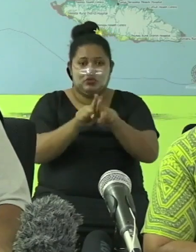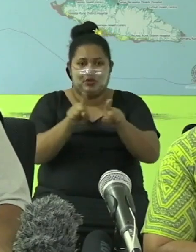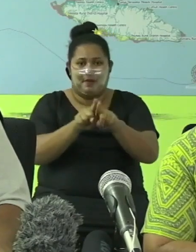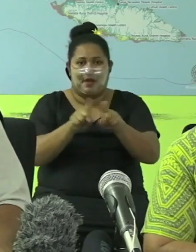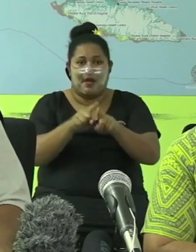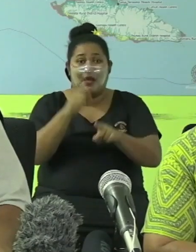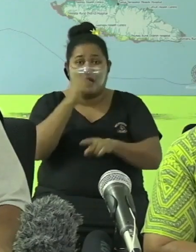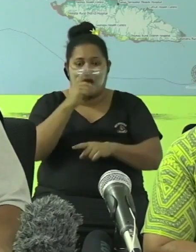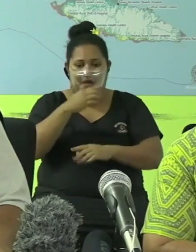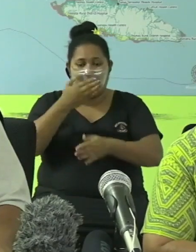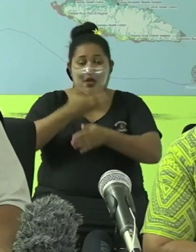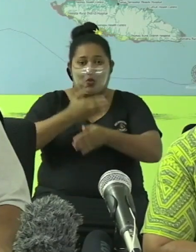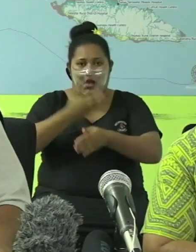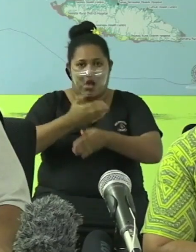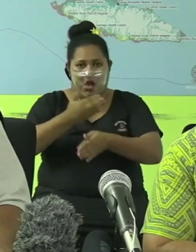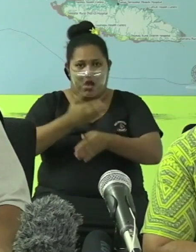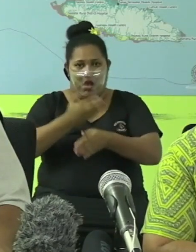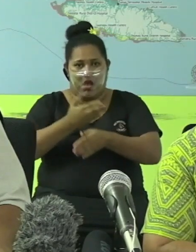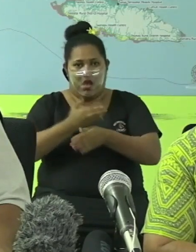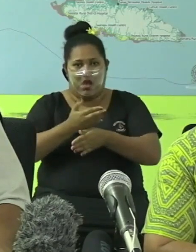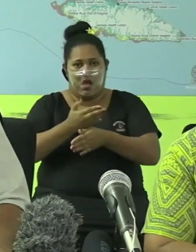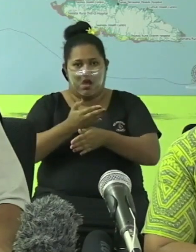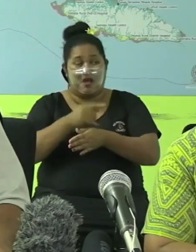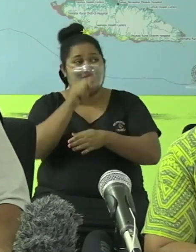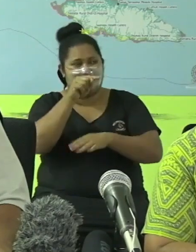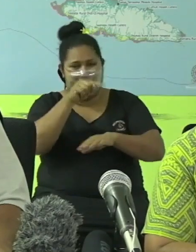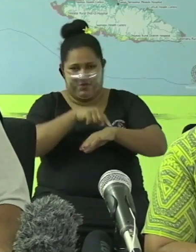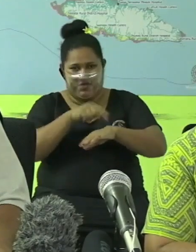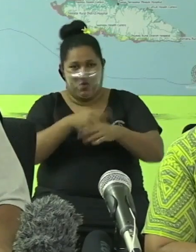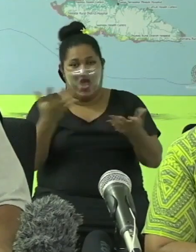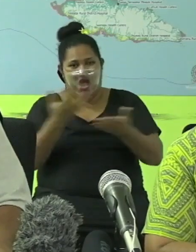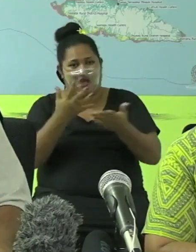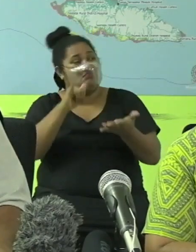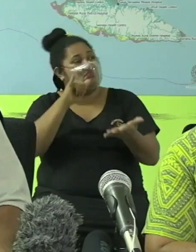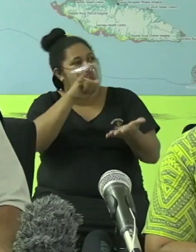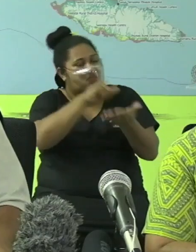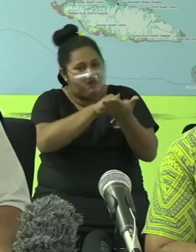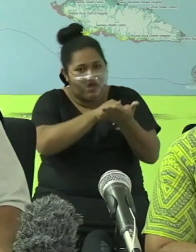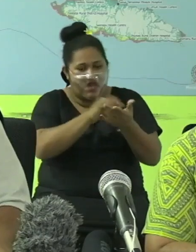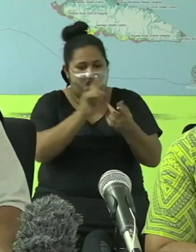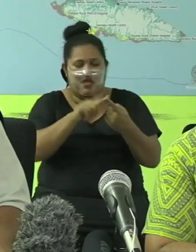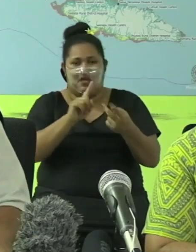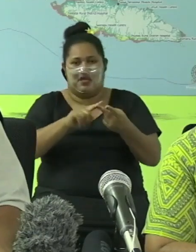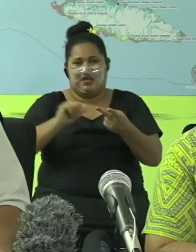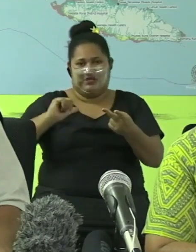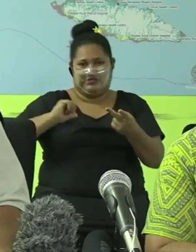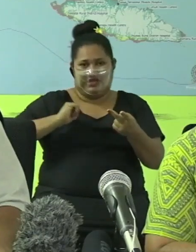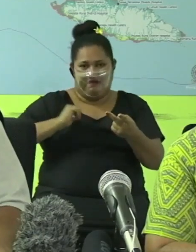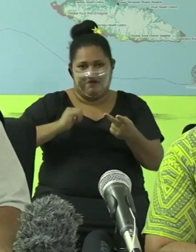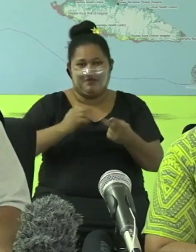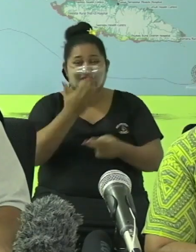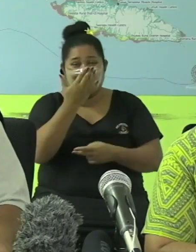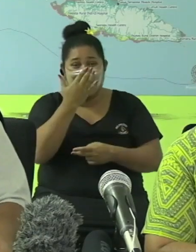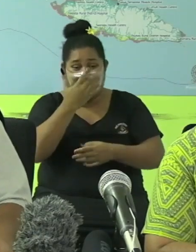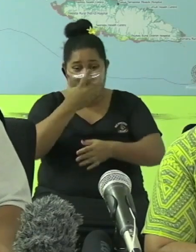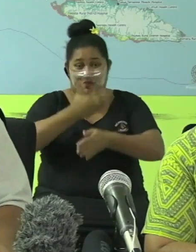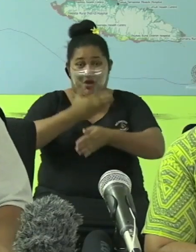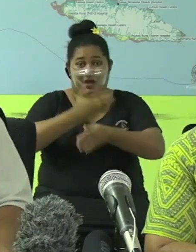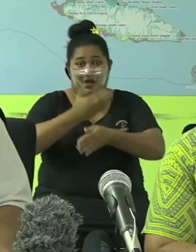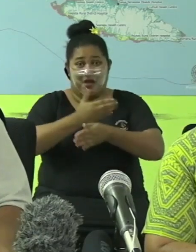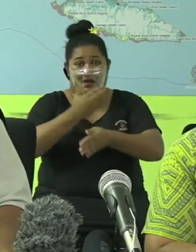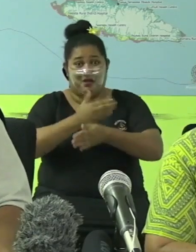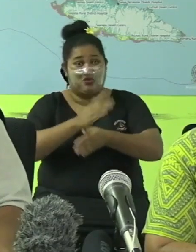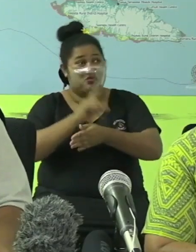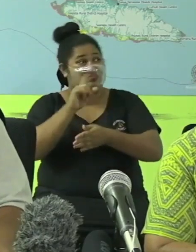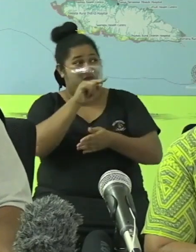lato uma sa iai I o le malai vālele tato au whainga ringa frontliners ia sa I o